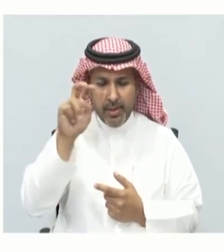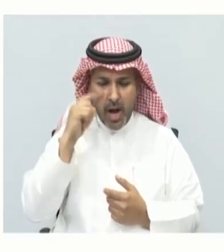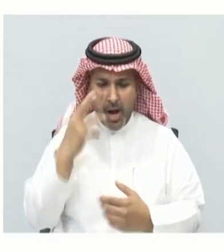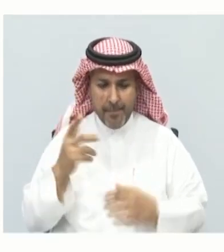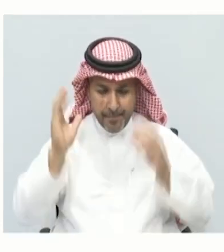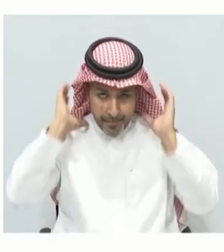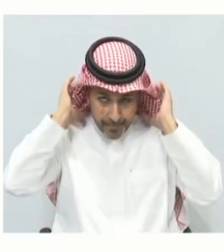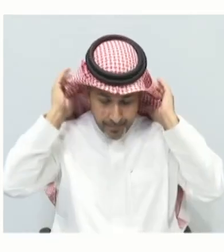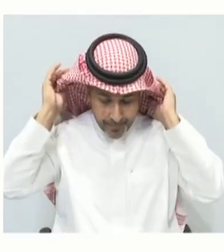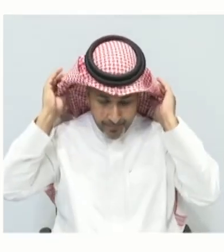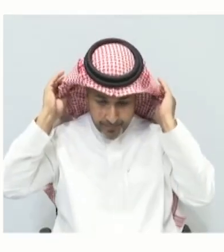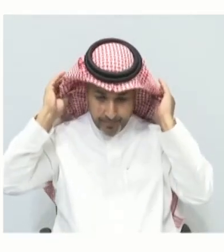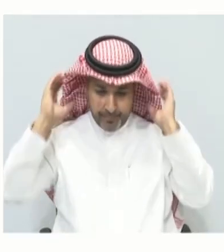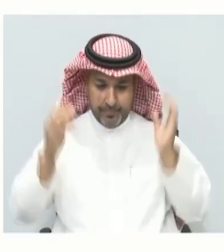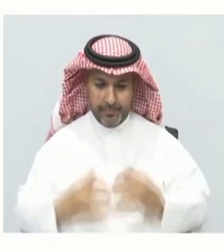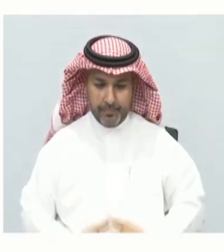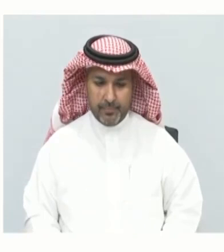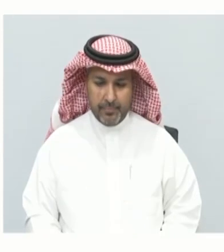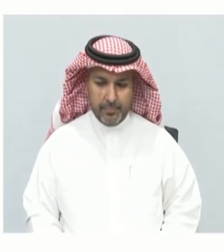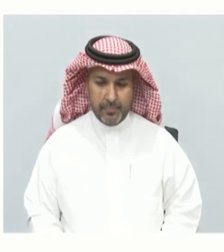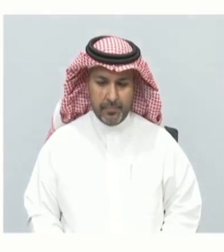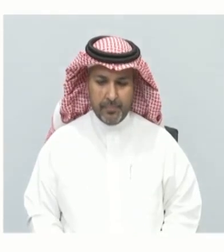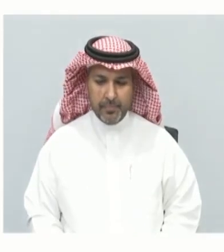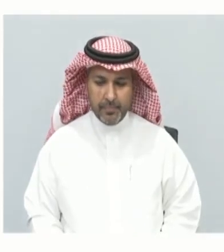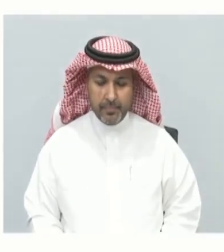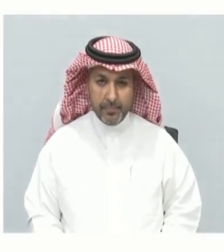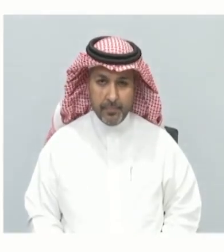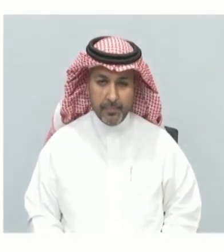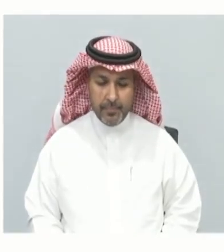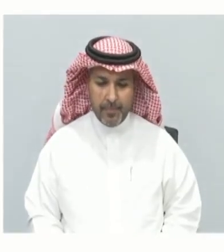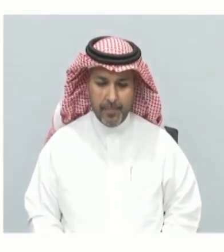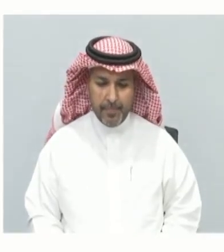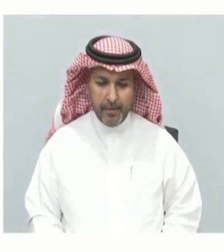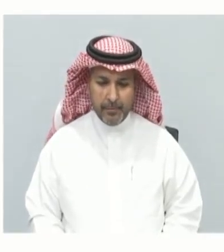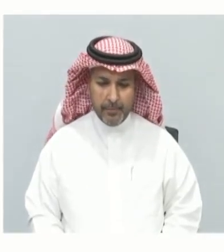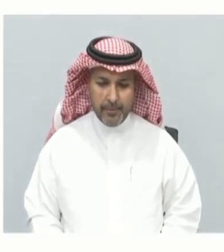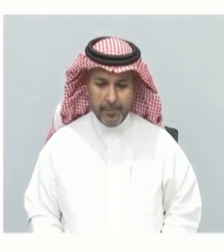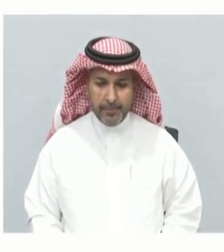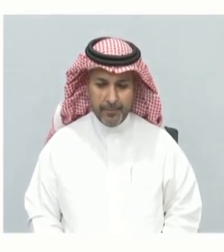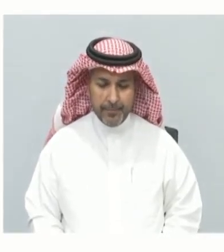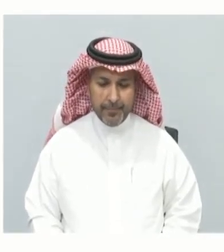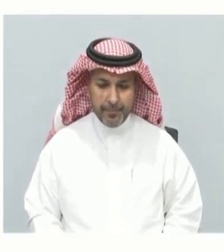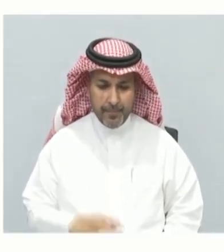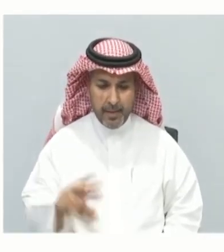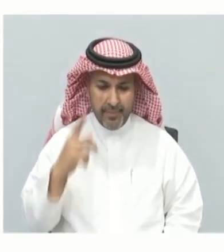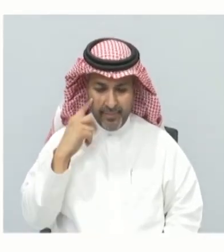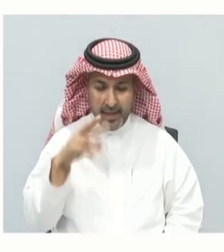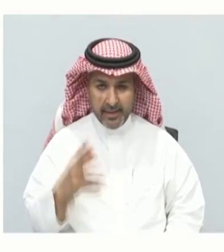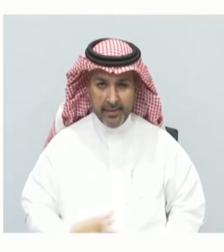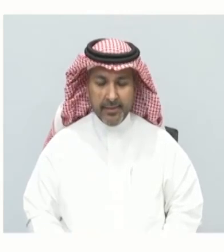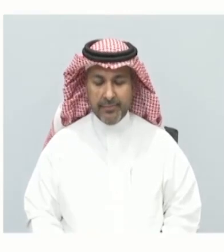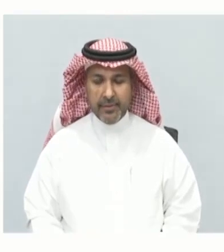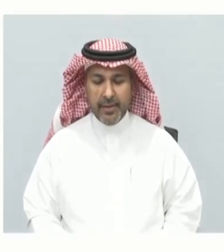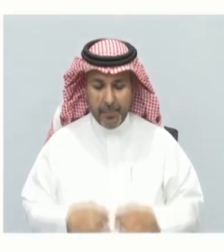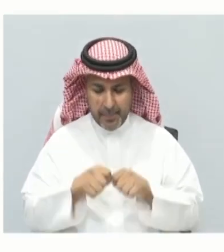تساوي 1 فص هذه القراءات سجلتها قبل قليل 1.11 ثانيه اما المسافه كانت ماذا كانت 70